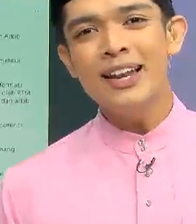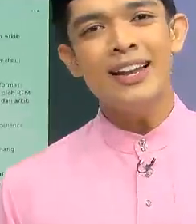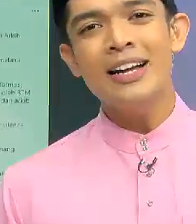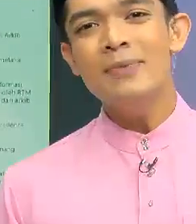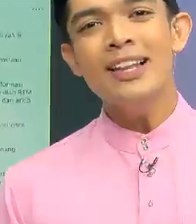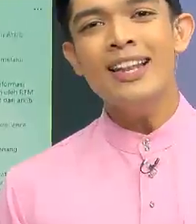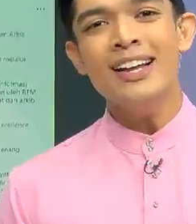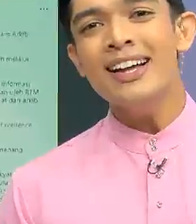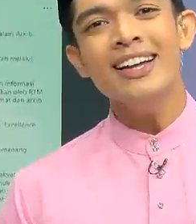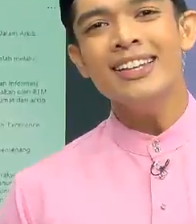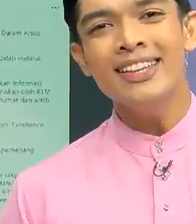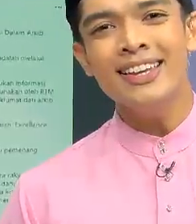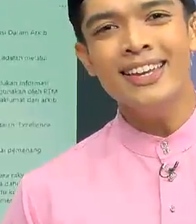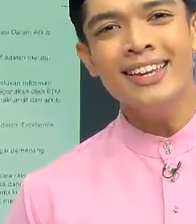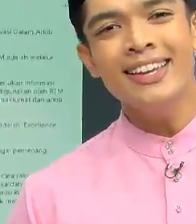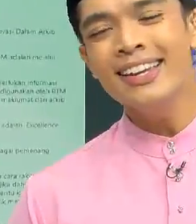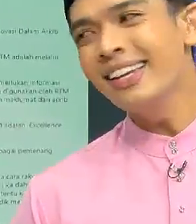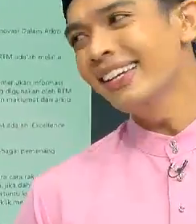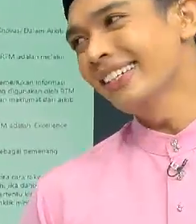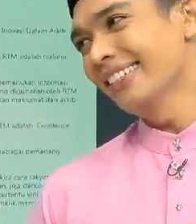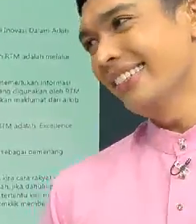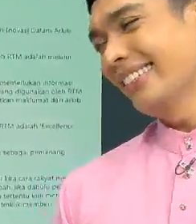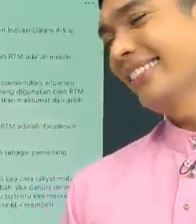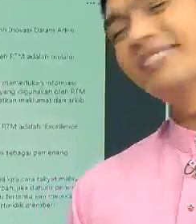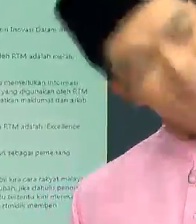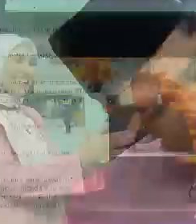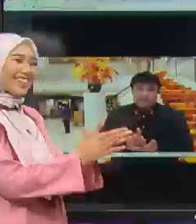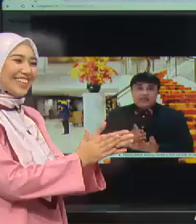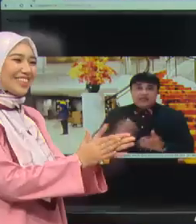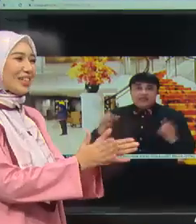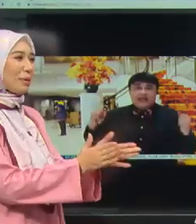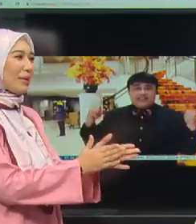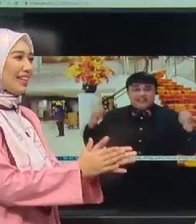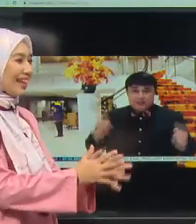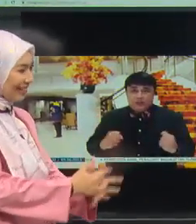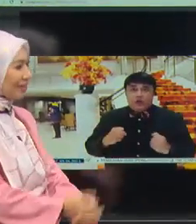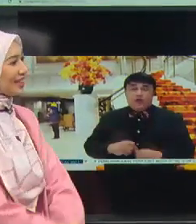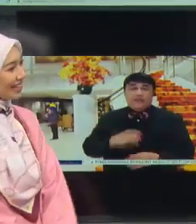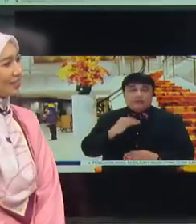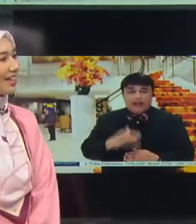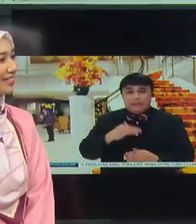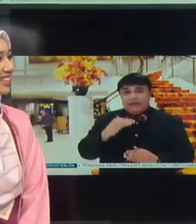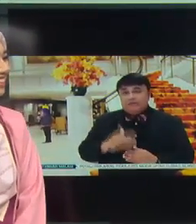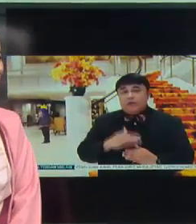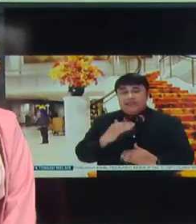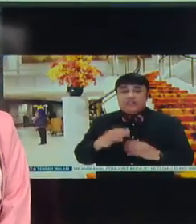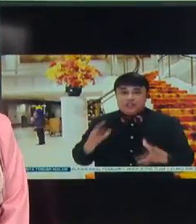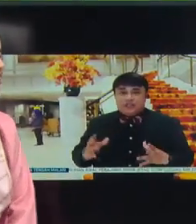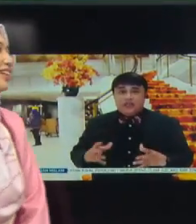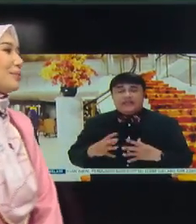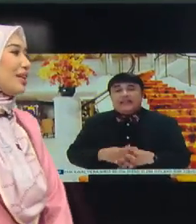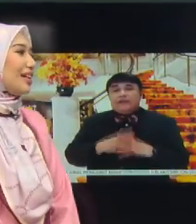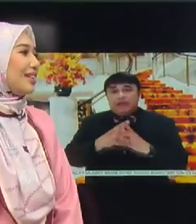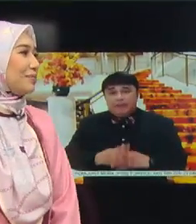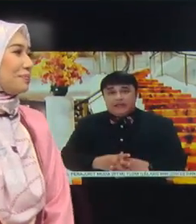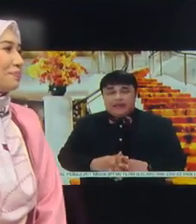sebila berati Wah Tid dia pagi-pagi ter awak nanya Eh Biasalah hari kan hari jumaat